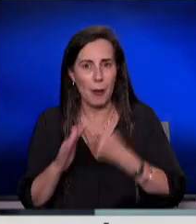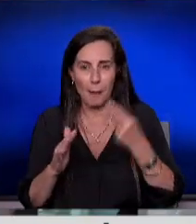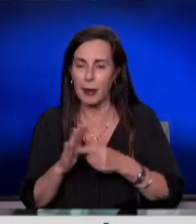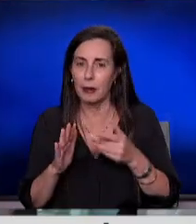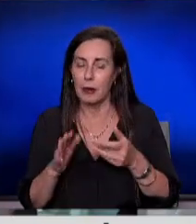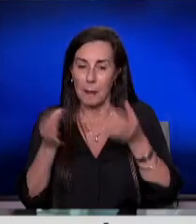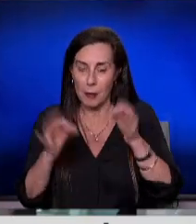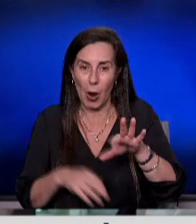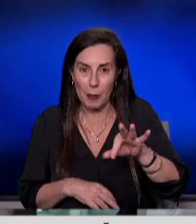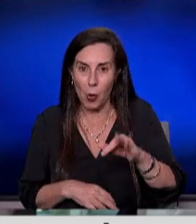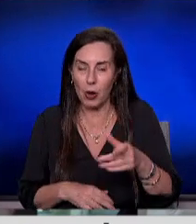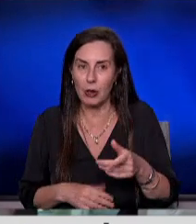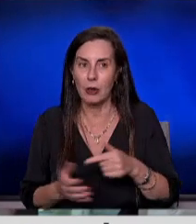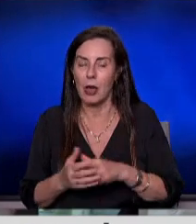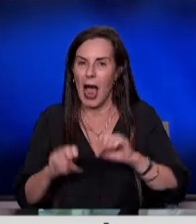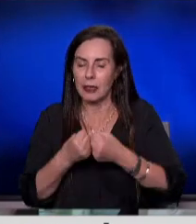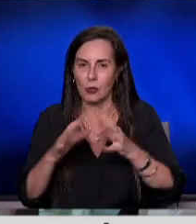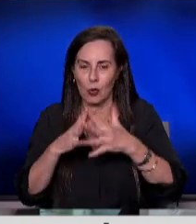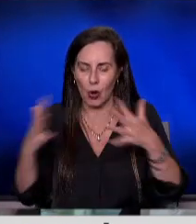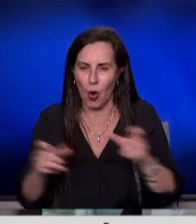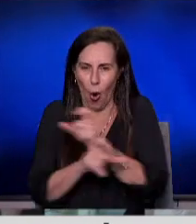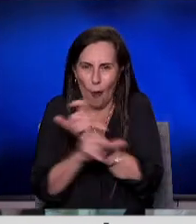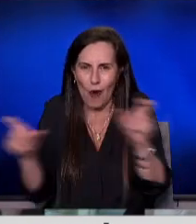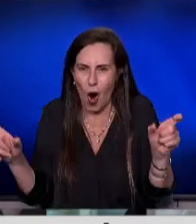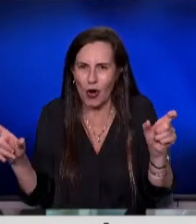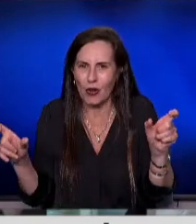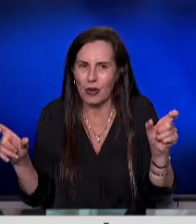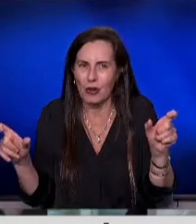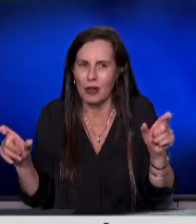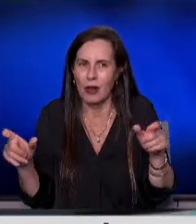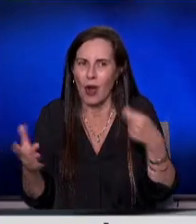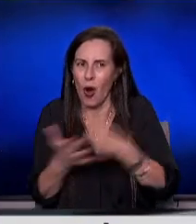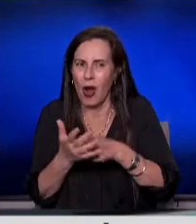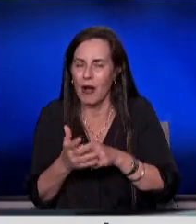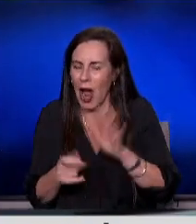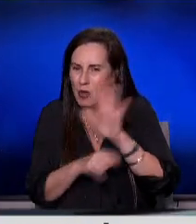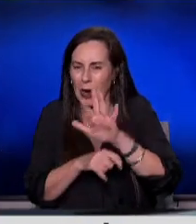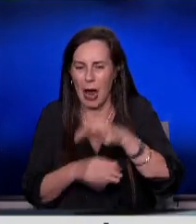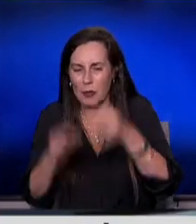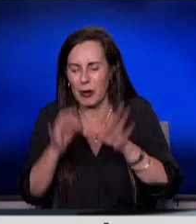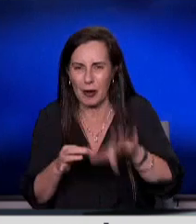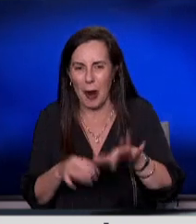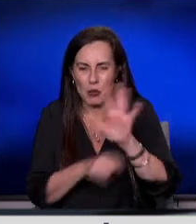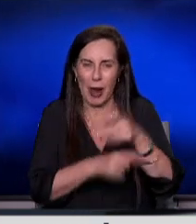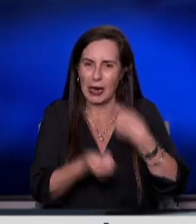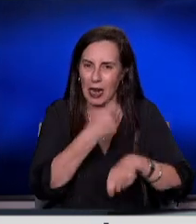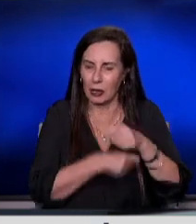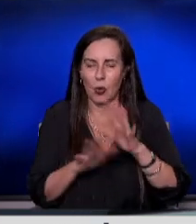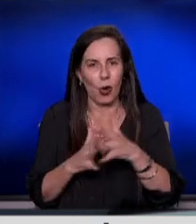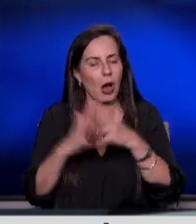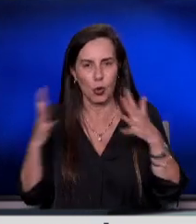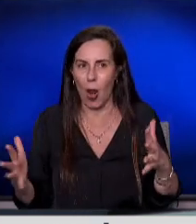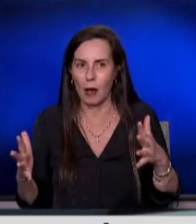במיוחד בהימורים, הנזק הסביבתי כל כך גדול, החובות כל כך גדולים, הגובים וההשלכות, גם המשפטיות וגם הכלכליות, הן כל כך